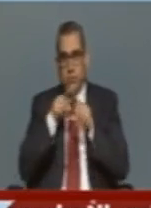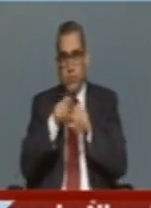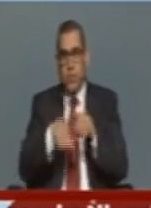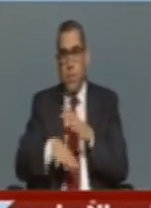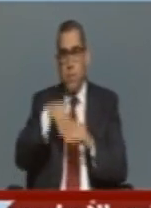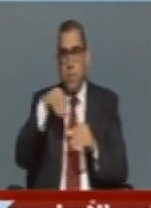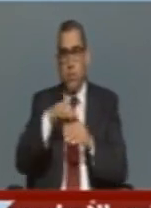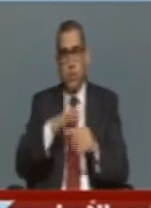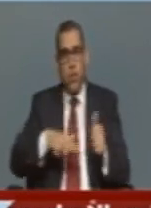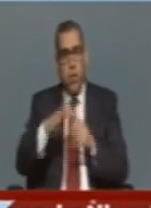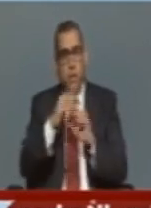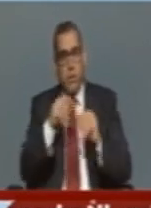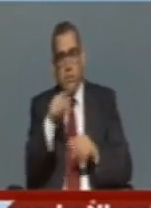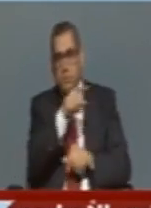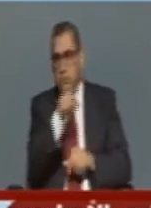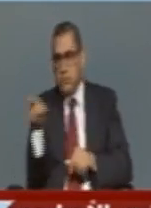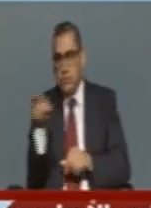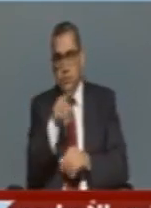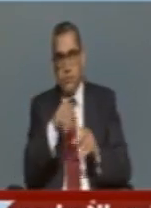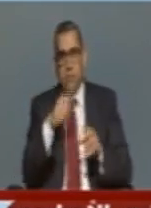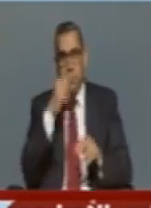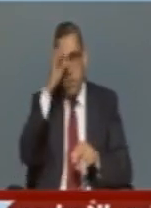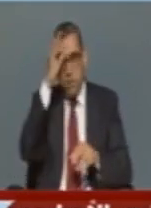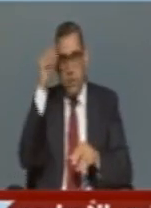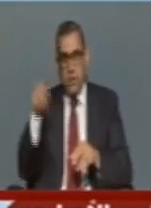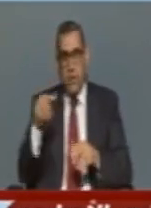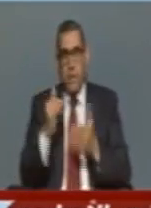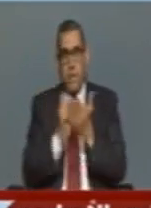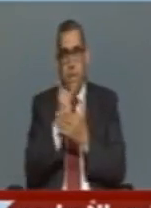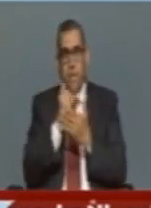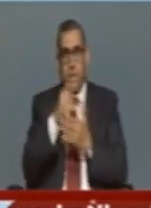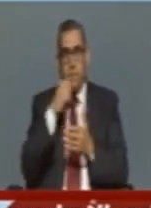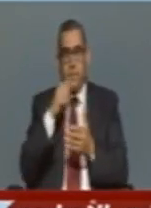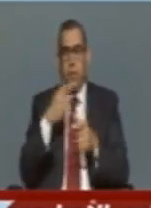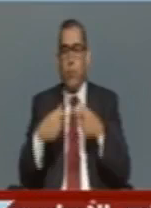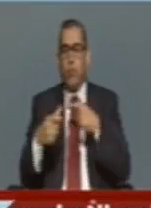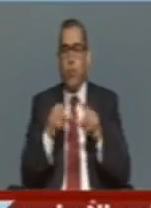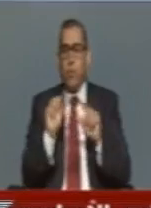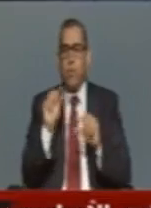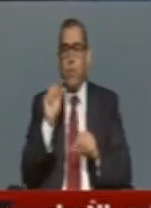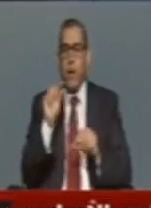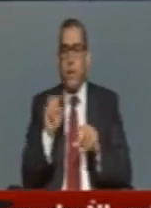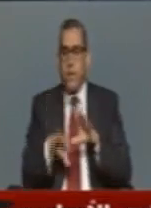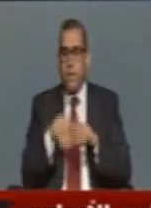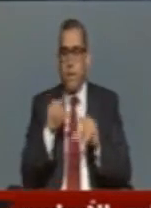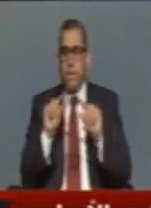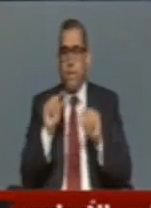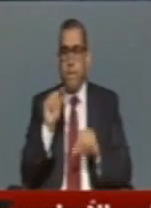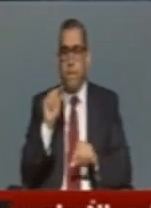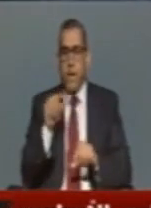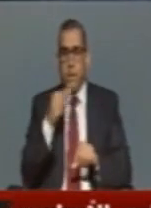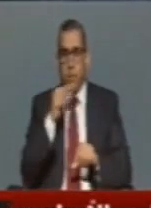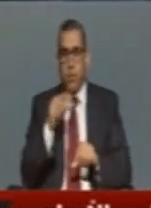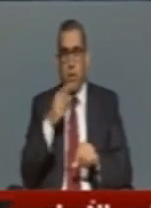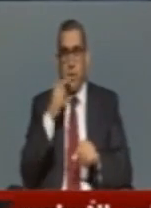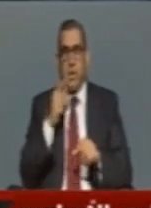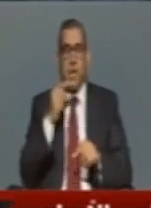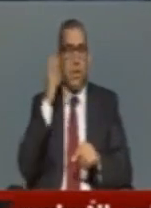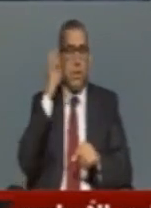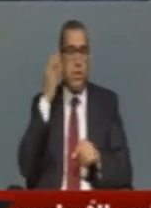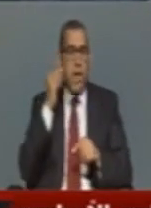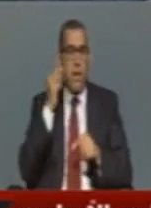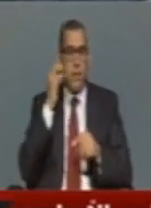للدوله المصريه قايمه فيها. يعني مثلا مدرسه في البرمجيات، ومدرسه في صناعه الحلي والذهب، مدرسه